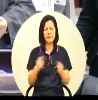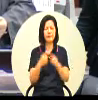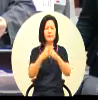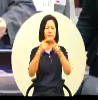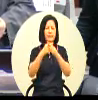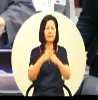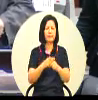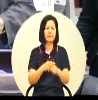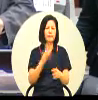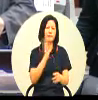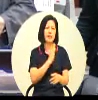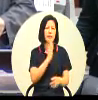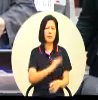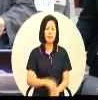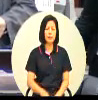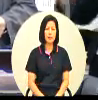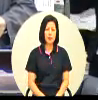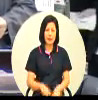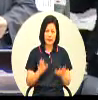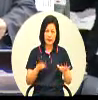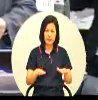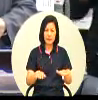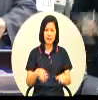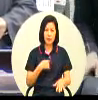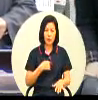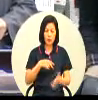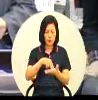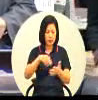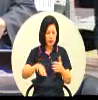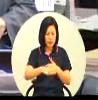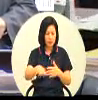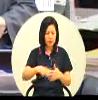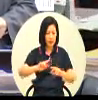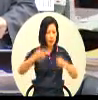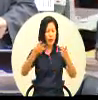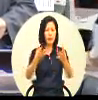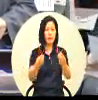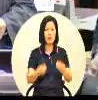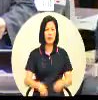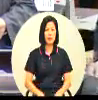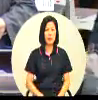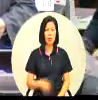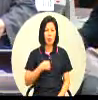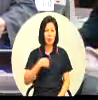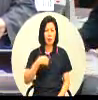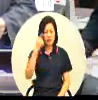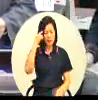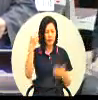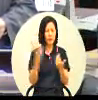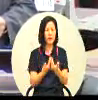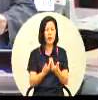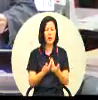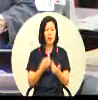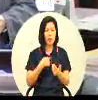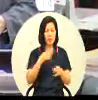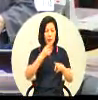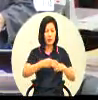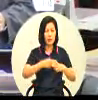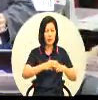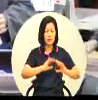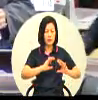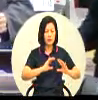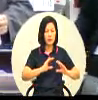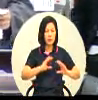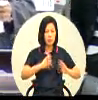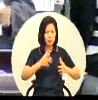意义。我认为说今天我的立场没有改变，我反对，我也相信小英总统